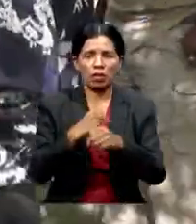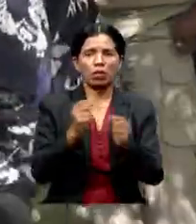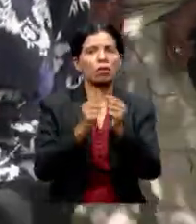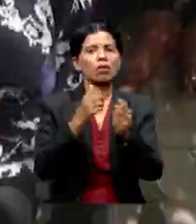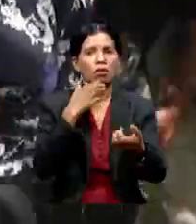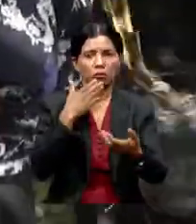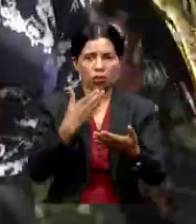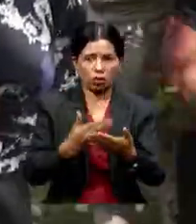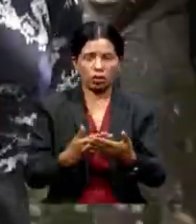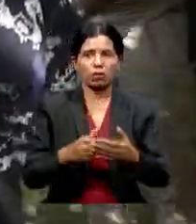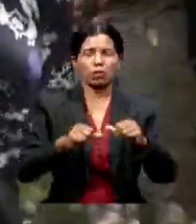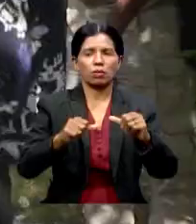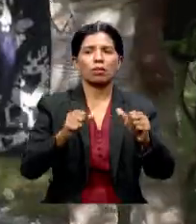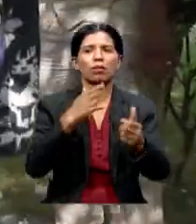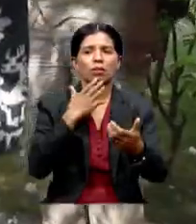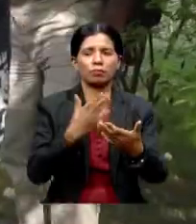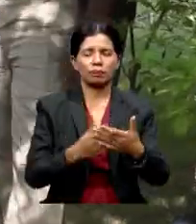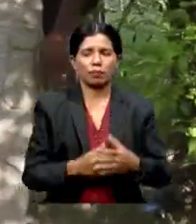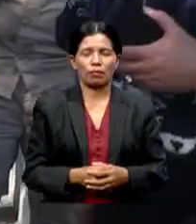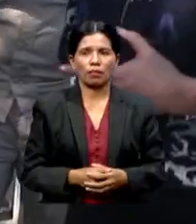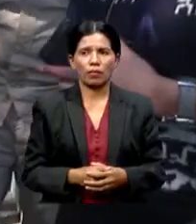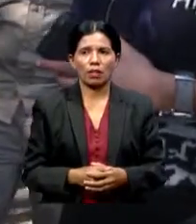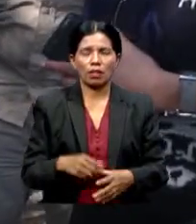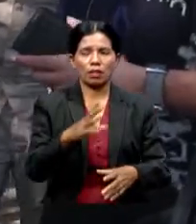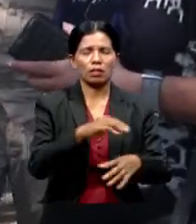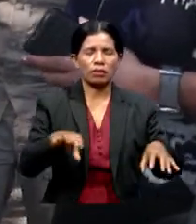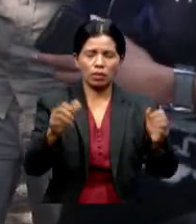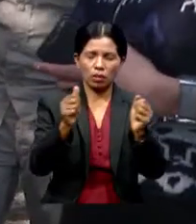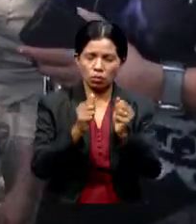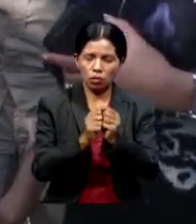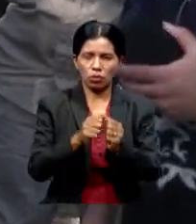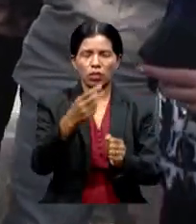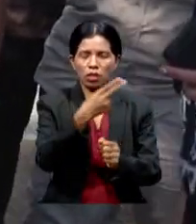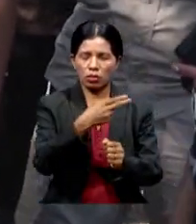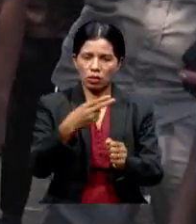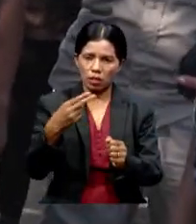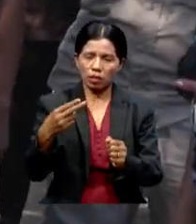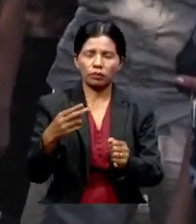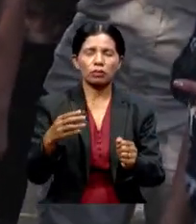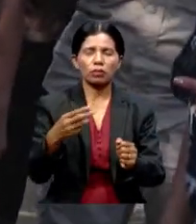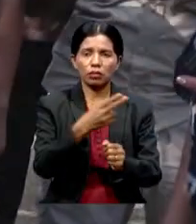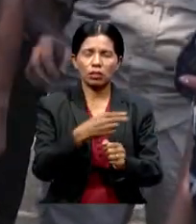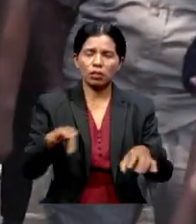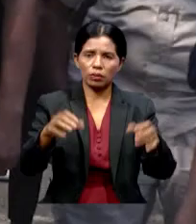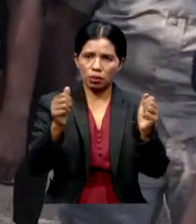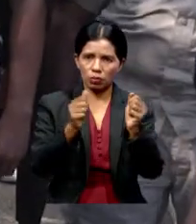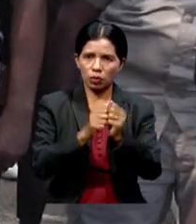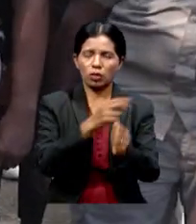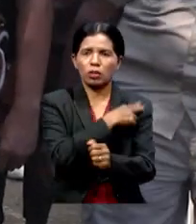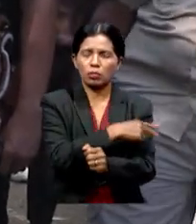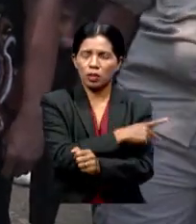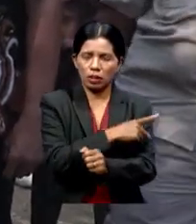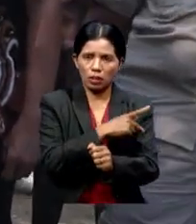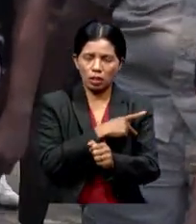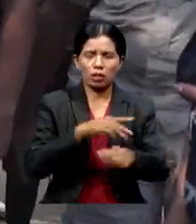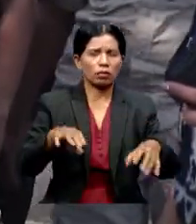lebih confidence ke depan. Kerjasama banyak, kerjasama antara rumah sakit, kesehatan, kerjasama di perikanan, kerjasama untuk